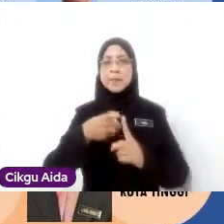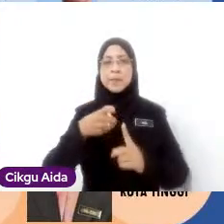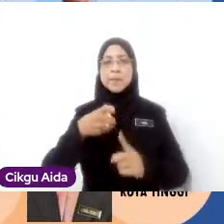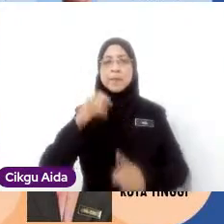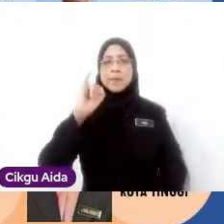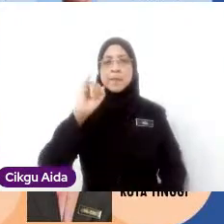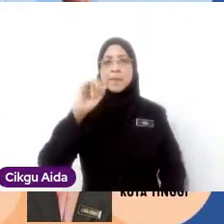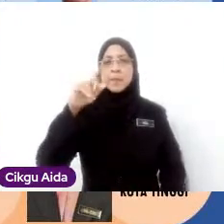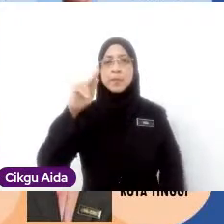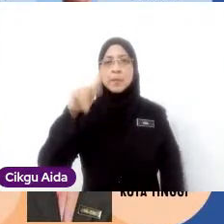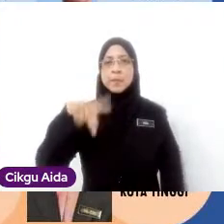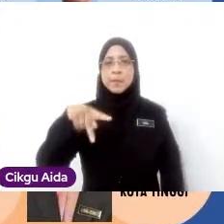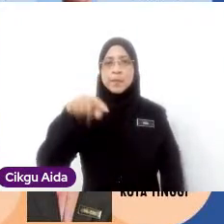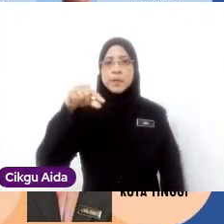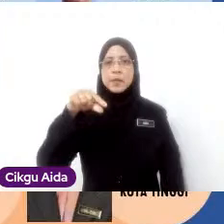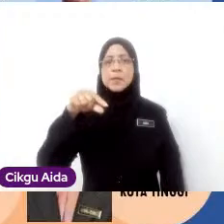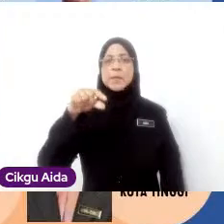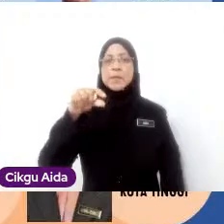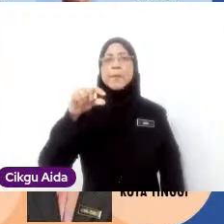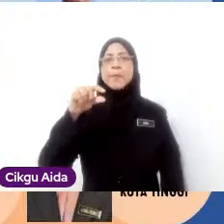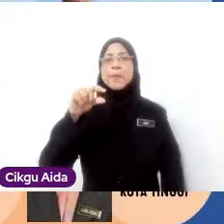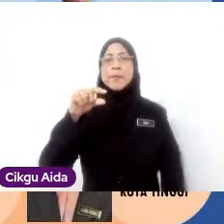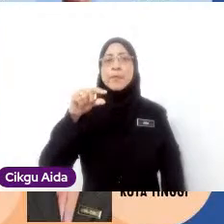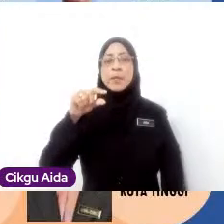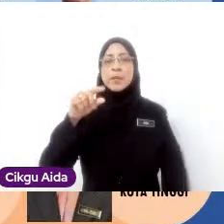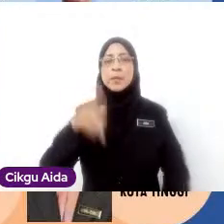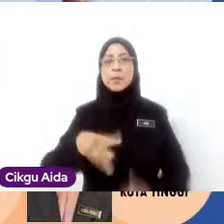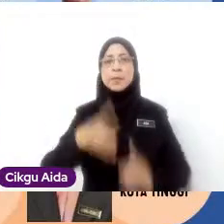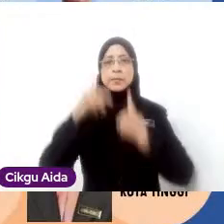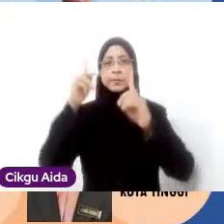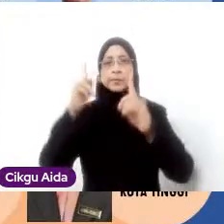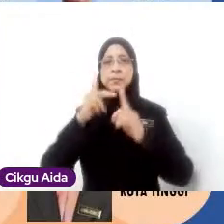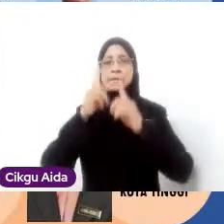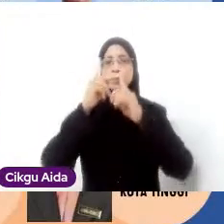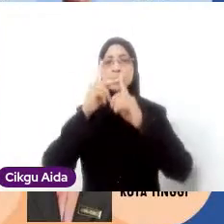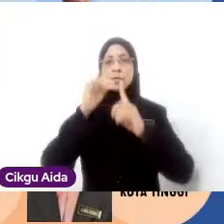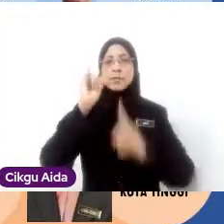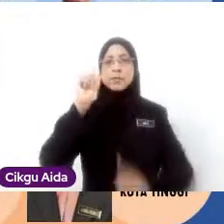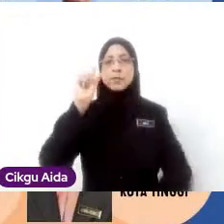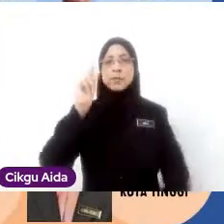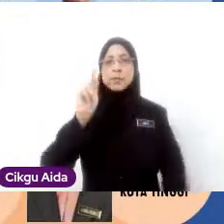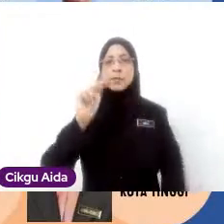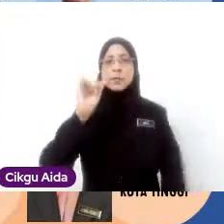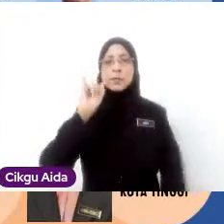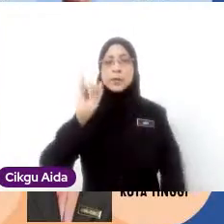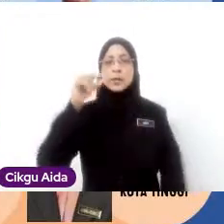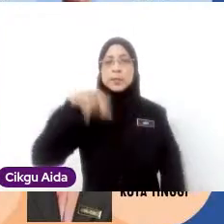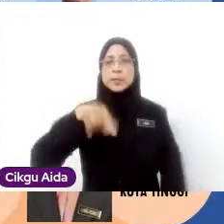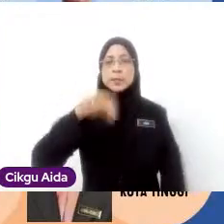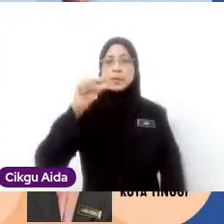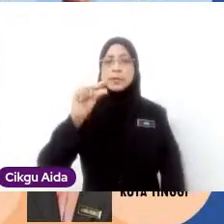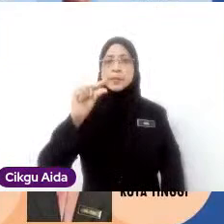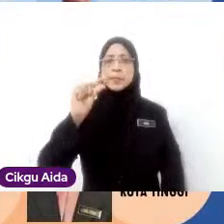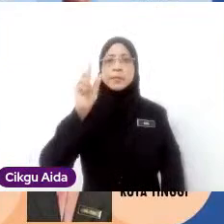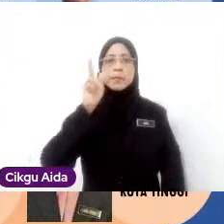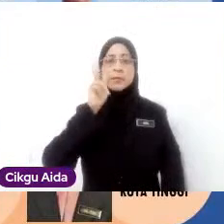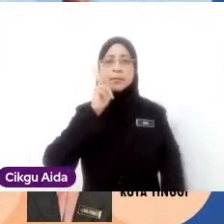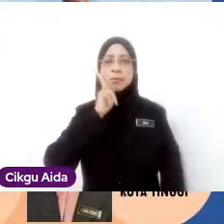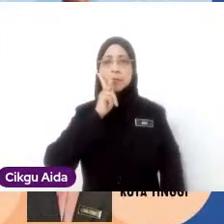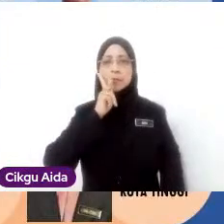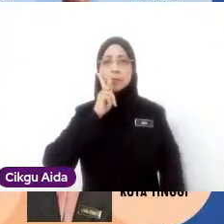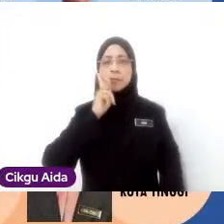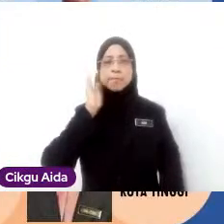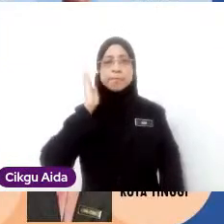merupakan pelajar PPISMP Pendidikan Khas IPG Campus Darul Aman akan bertindak